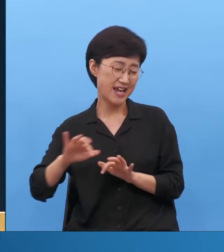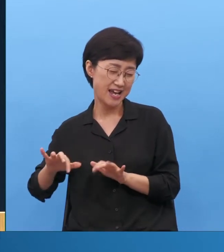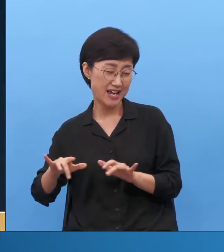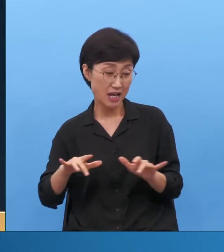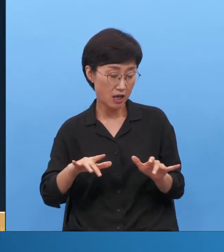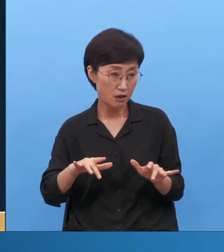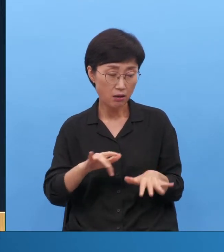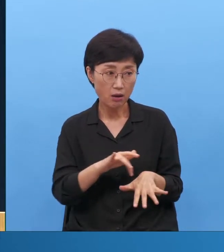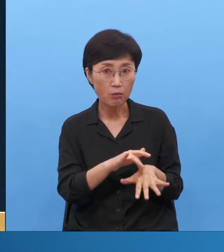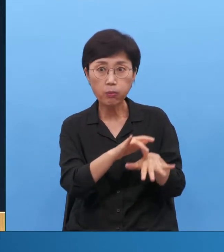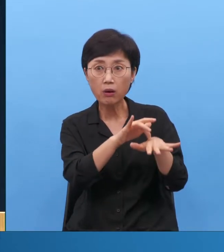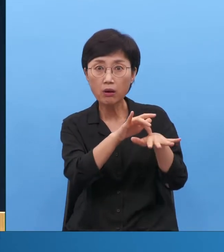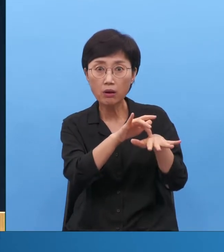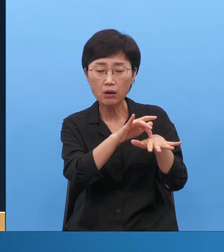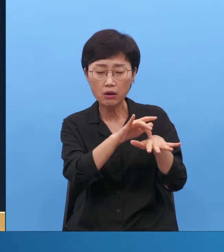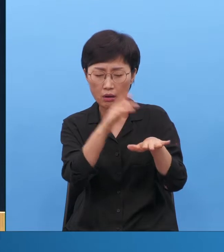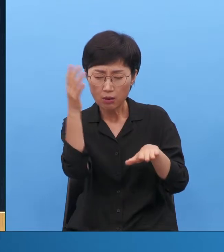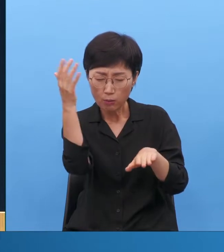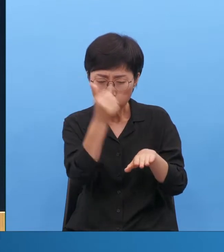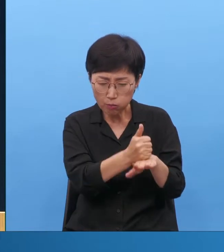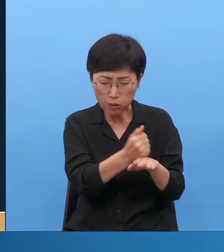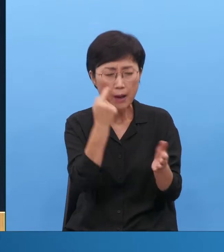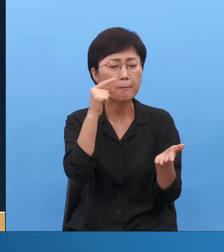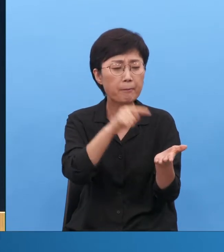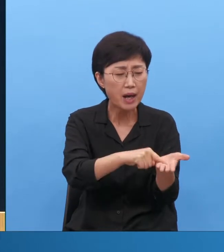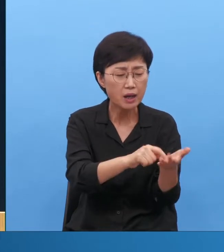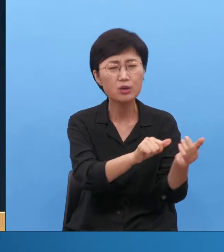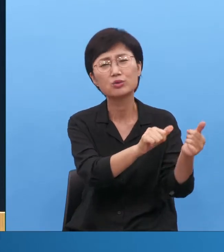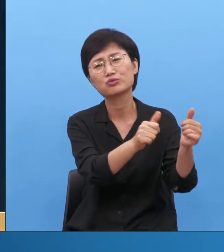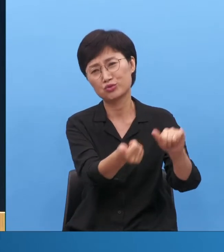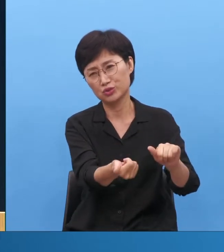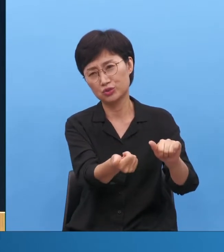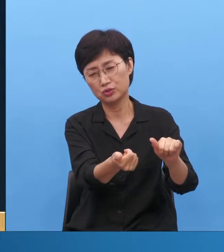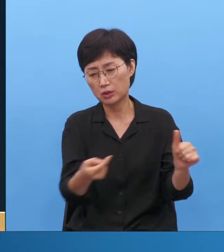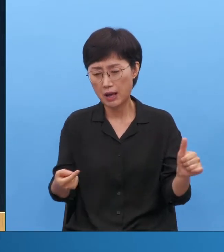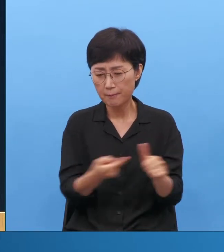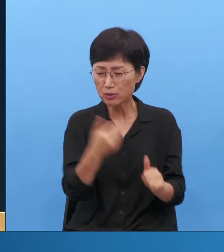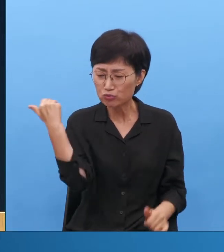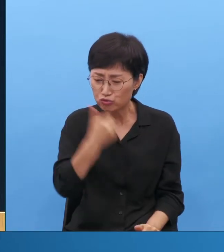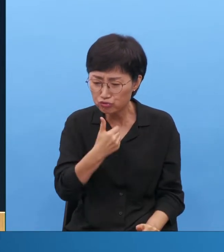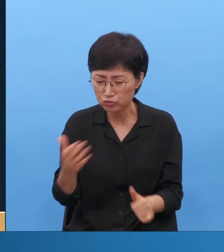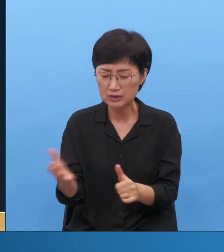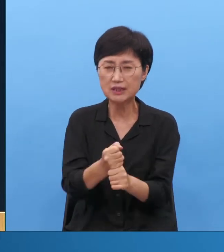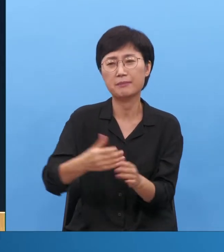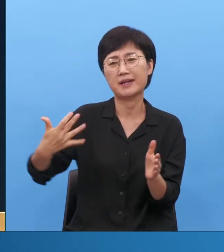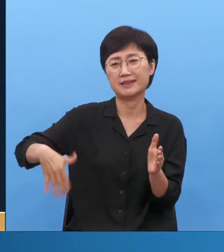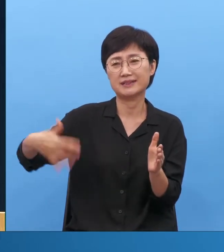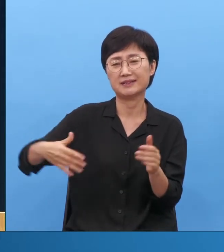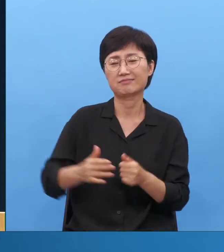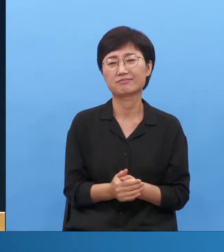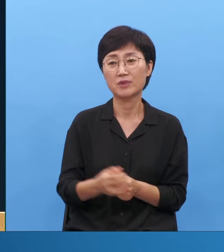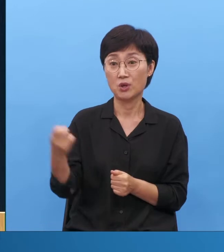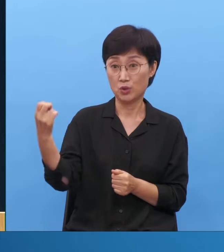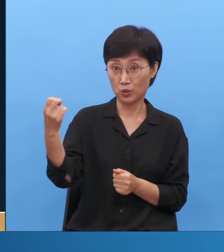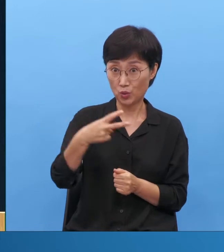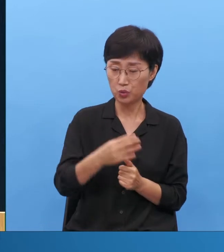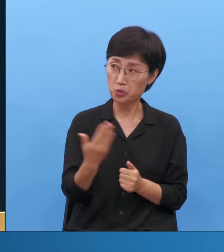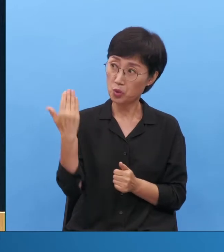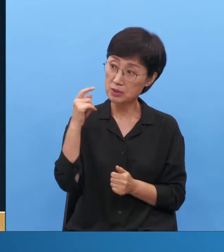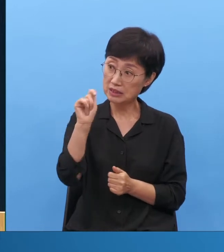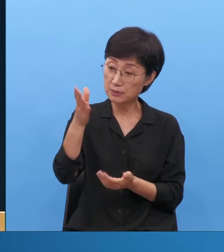children who went out into the hills to try to catch frogs, but all of them died. 또 얼마 전까지면 또 뉴스에 또 이렇게 원인 분석한다고